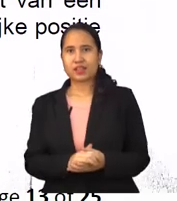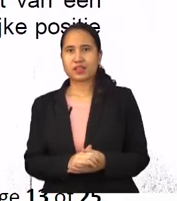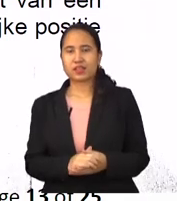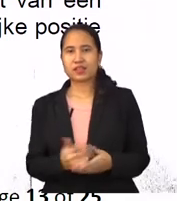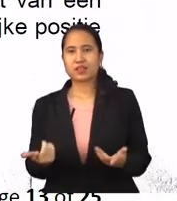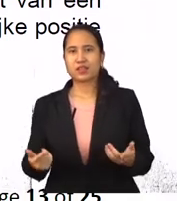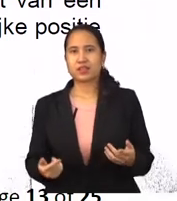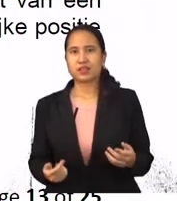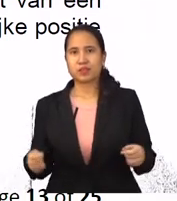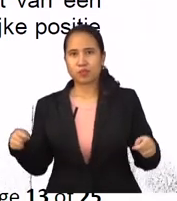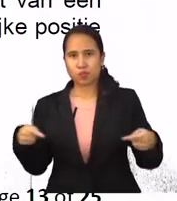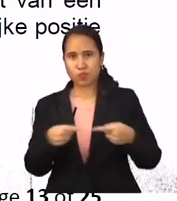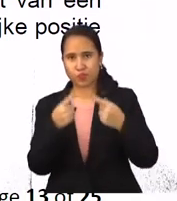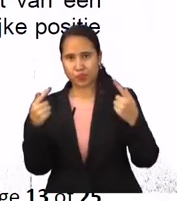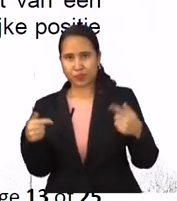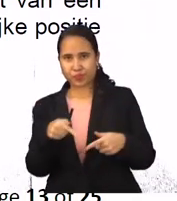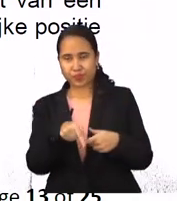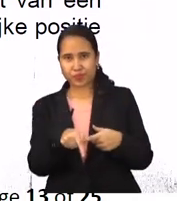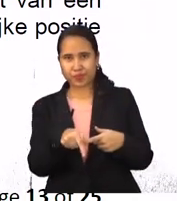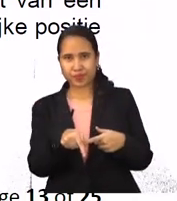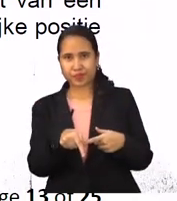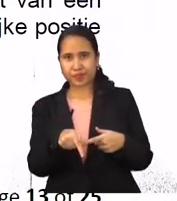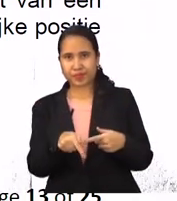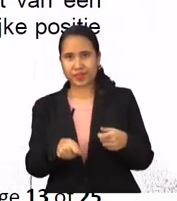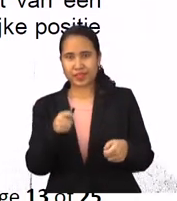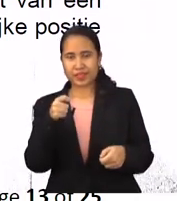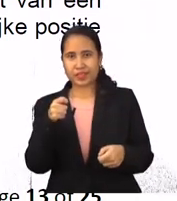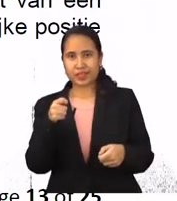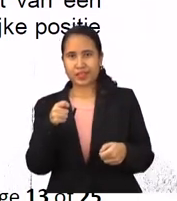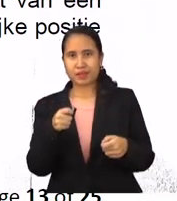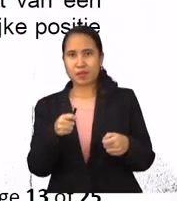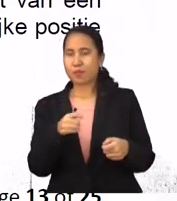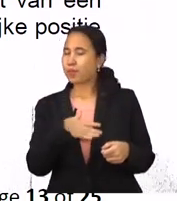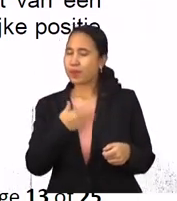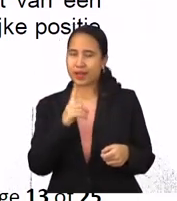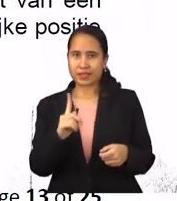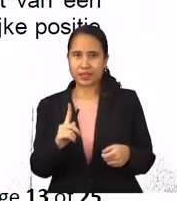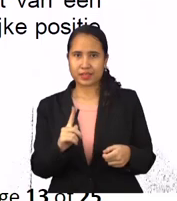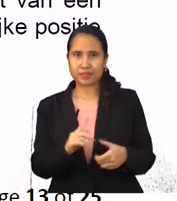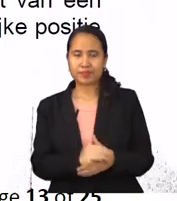en vervolging en in zaken bij de rechter aanhangen is verboden.